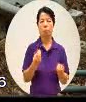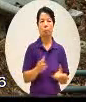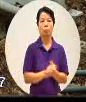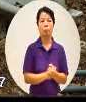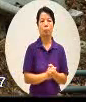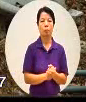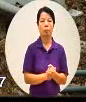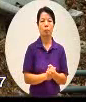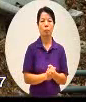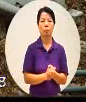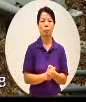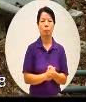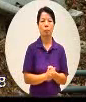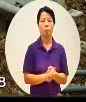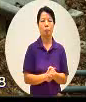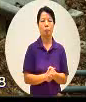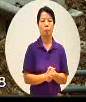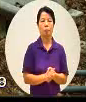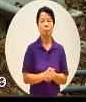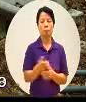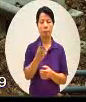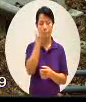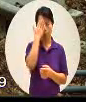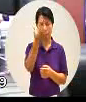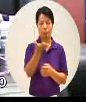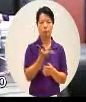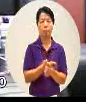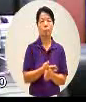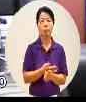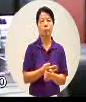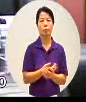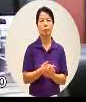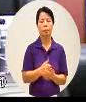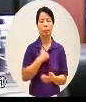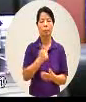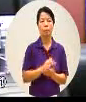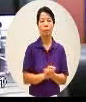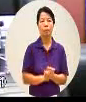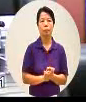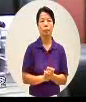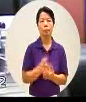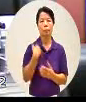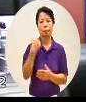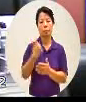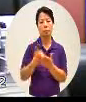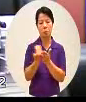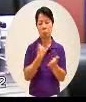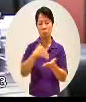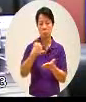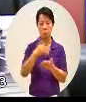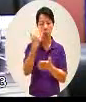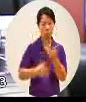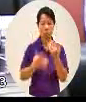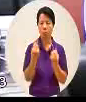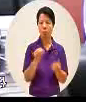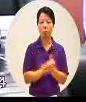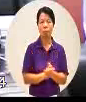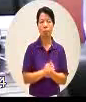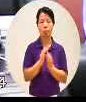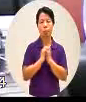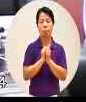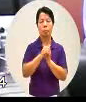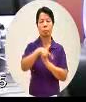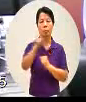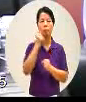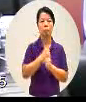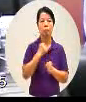啊，本席麻烦你哈、哦，真的呢，从来不删你们预算，啊，拜托你们做，